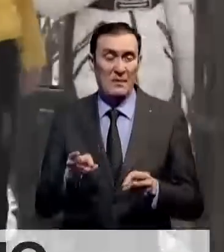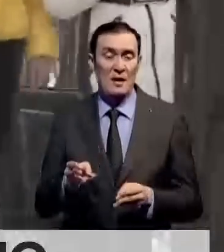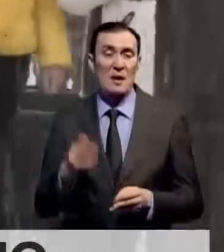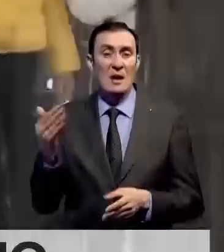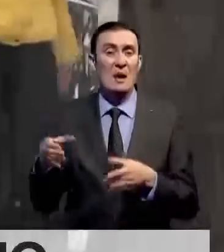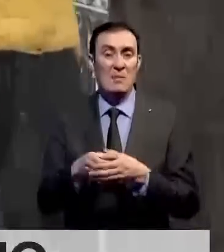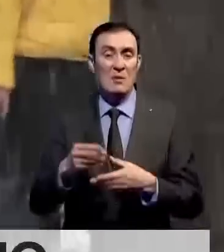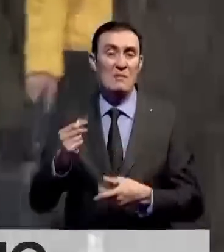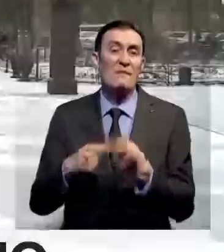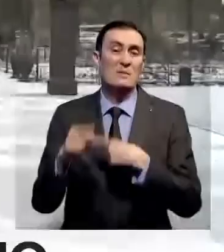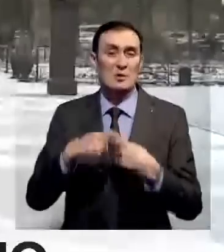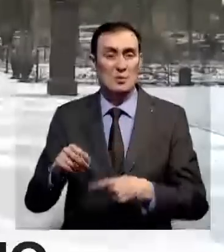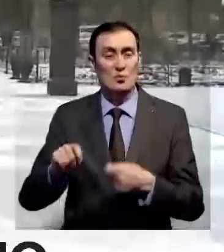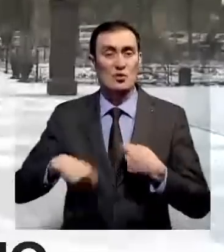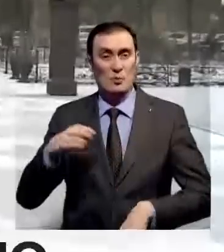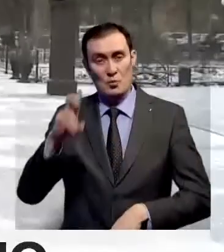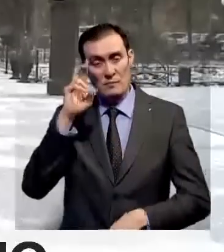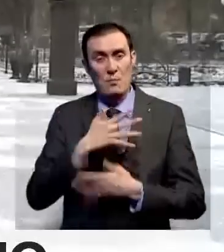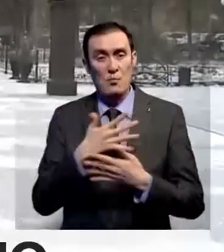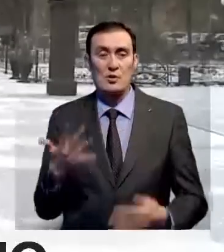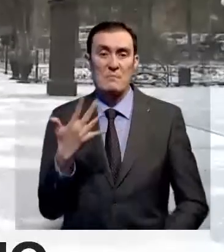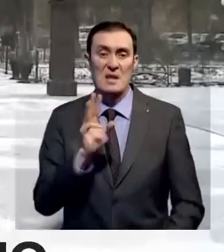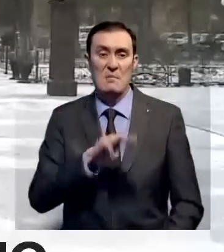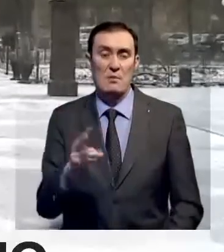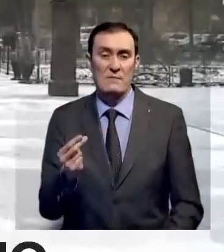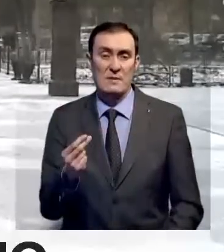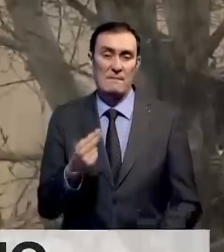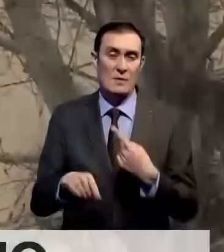Недобросовестный поставщик возместил ущерб государству более 5 миллионов тенге.